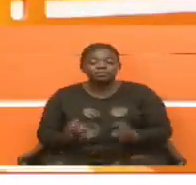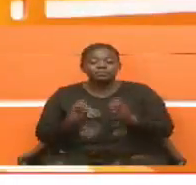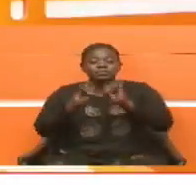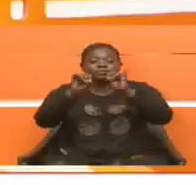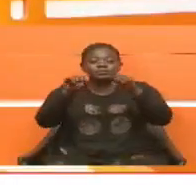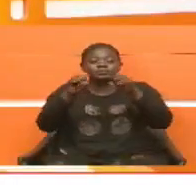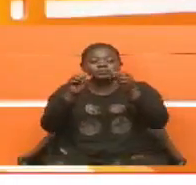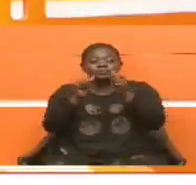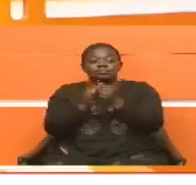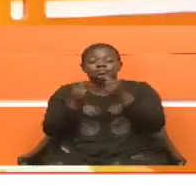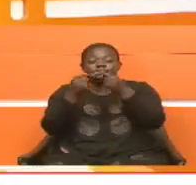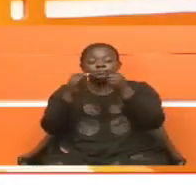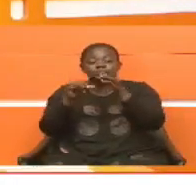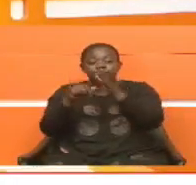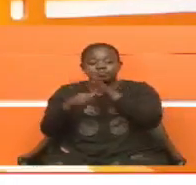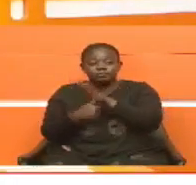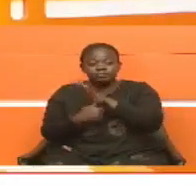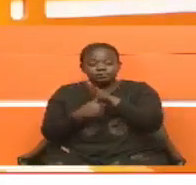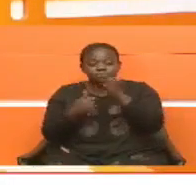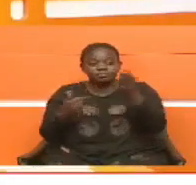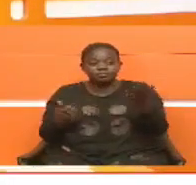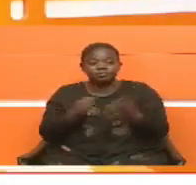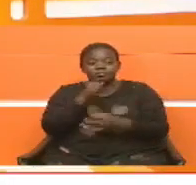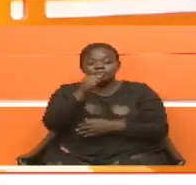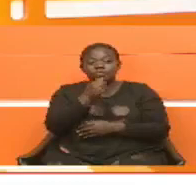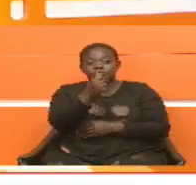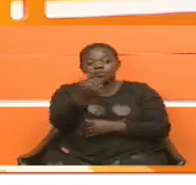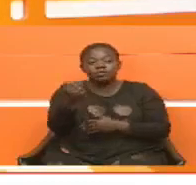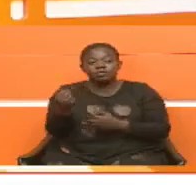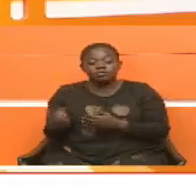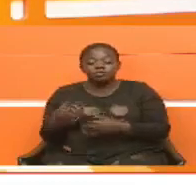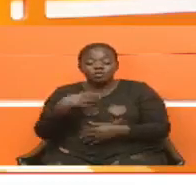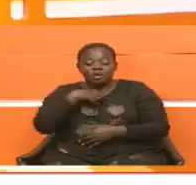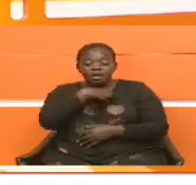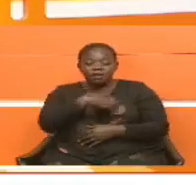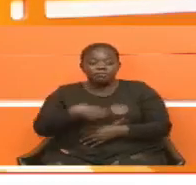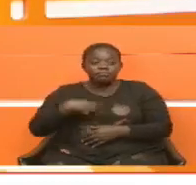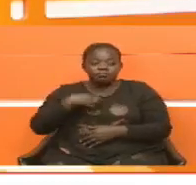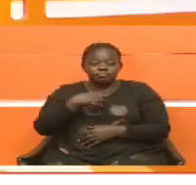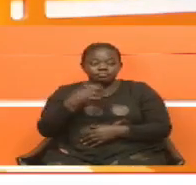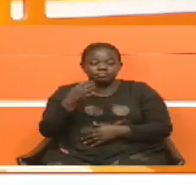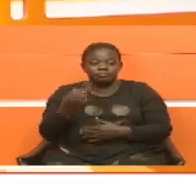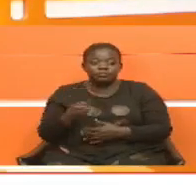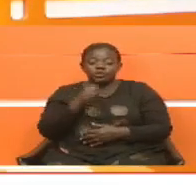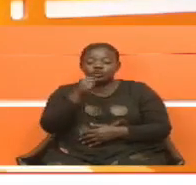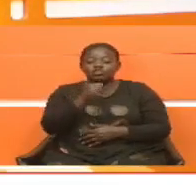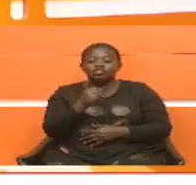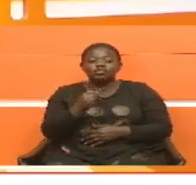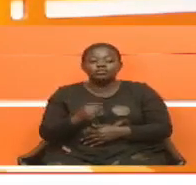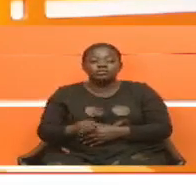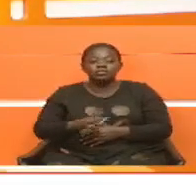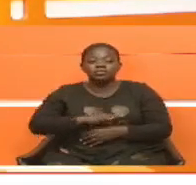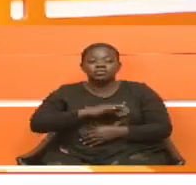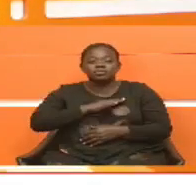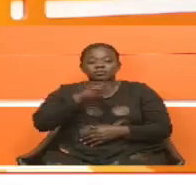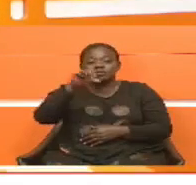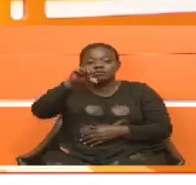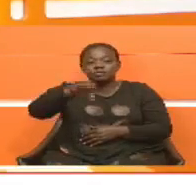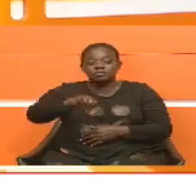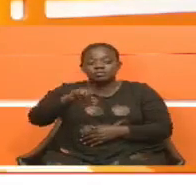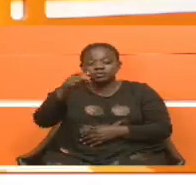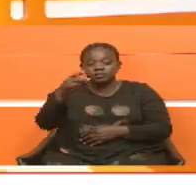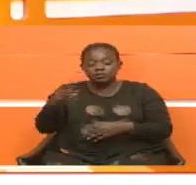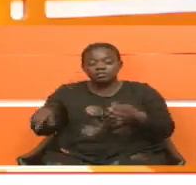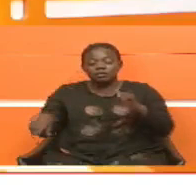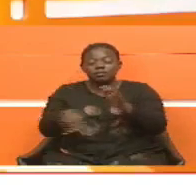agataliko nfufu katukagulewo n'ensonga ez'abazzukulu abavudde mu mbeera bano ne batabukira jjajjaabwe w'emyaka 92